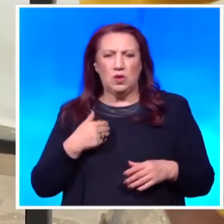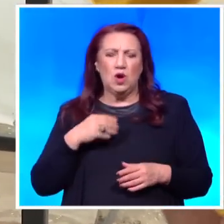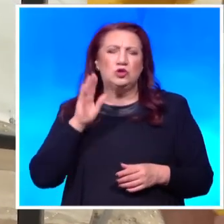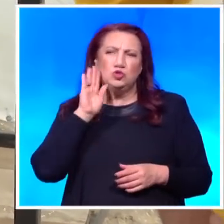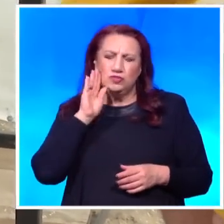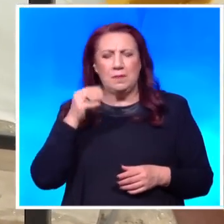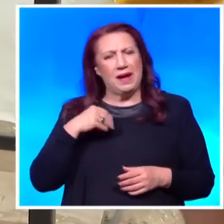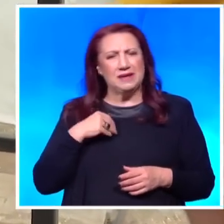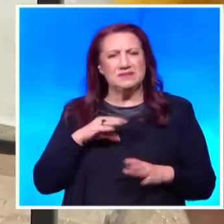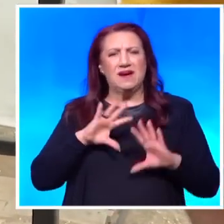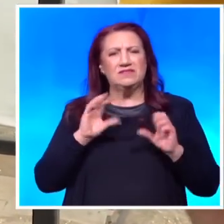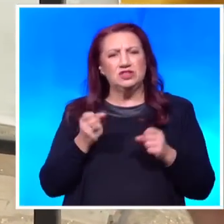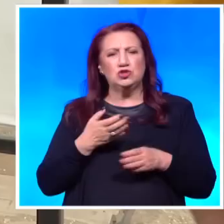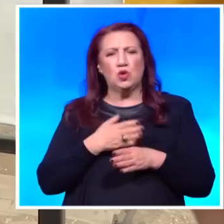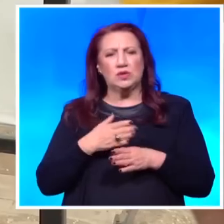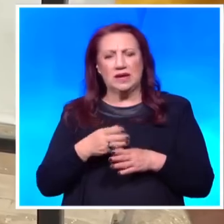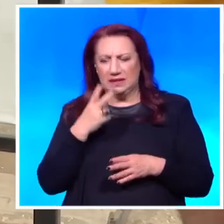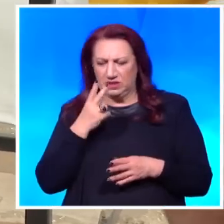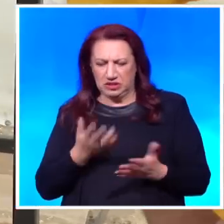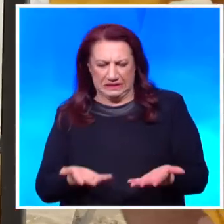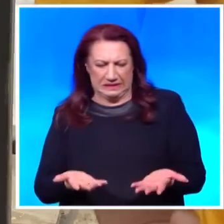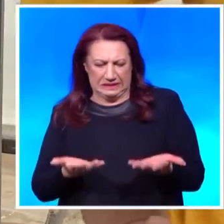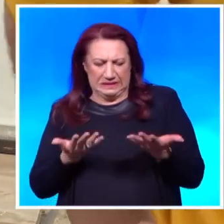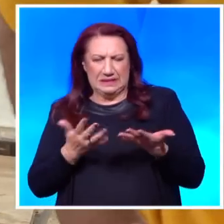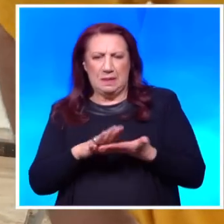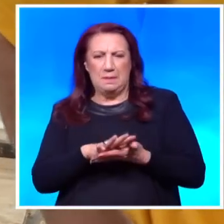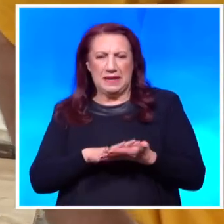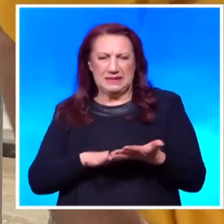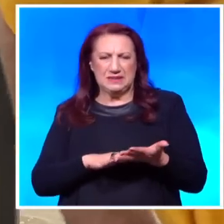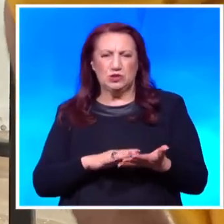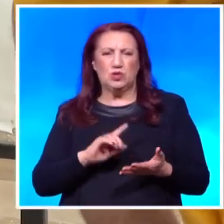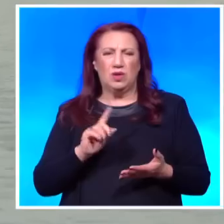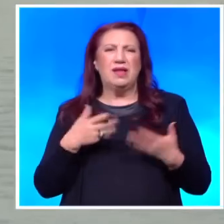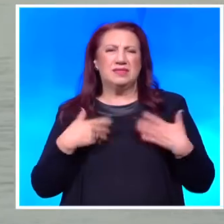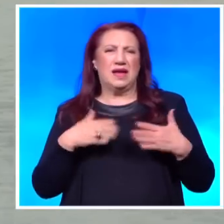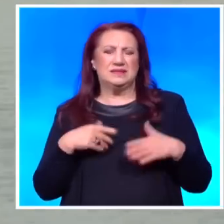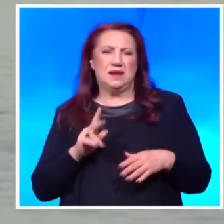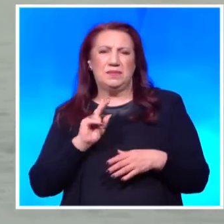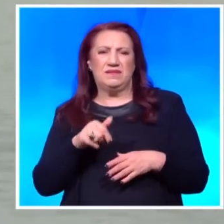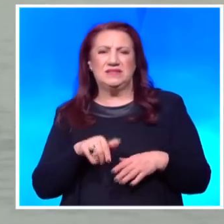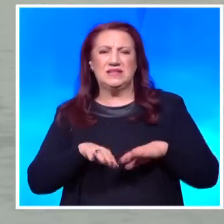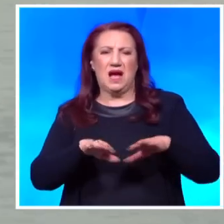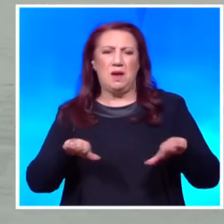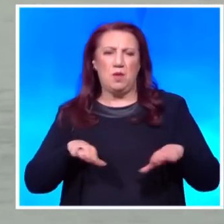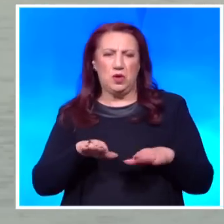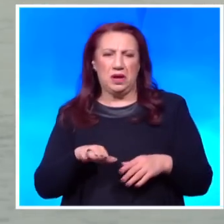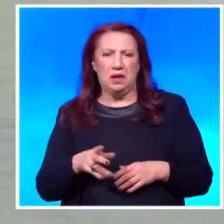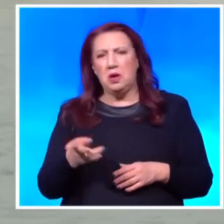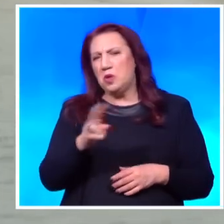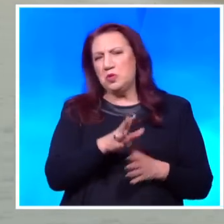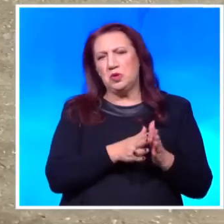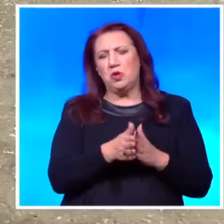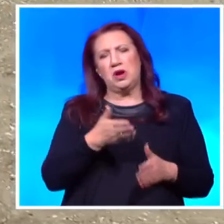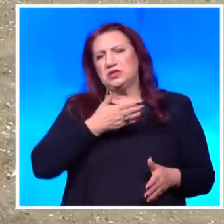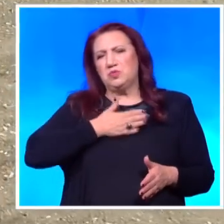още, но изплуват разни неща и като цяло не бих рискувала. Други не се притесняват и влизат спокойно във